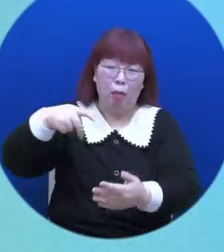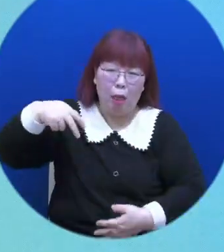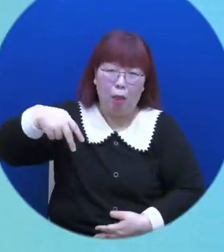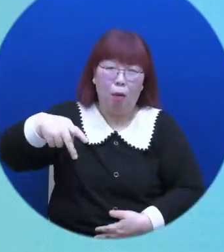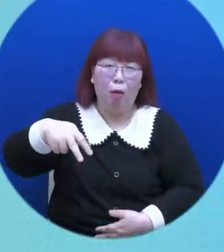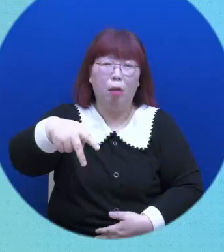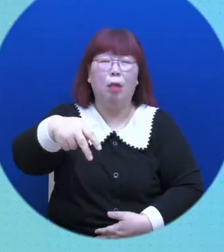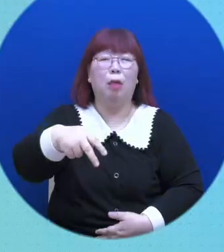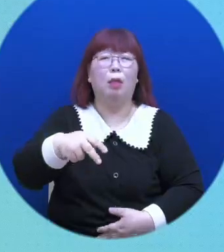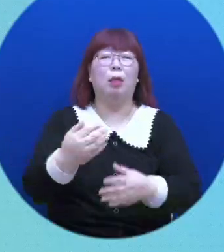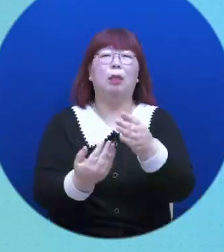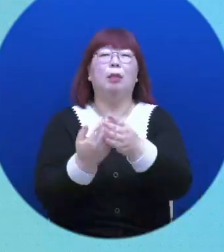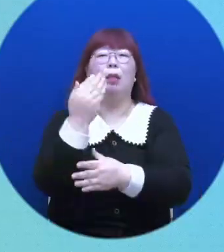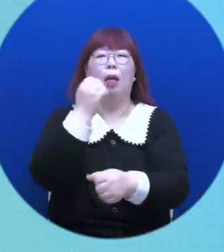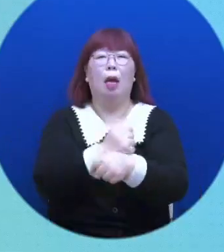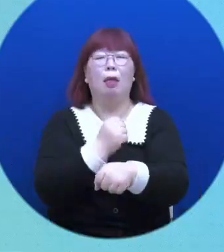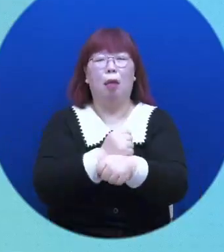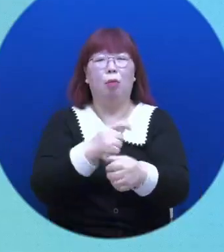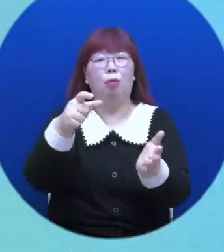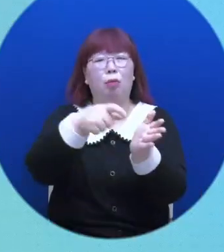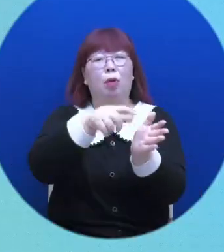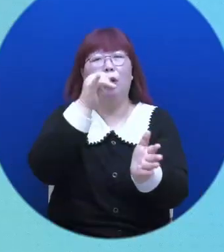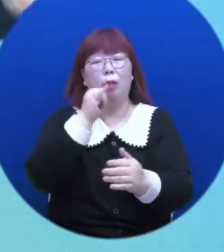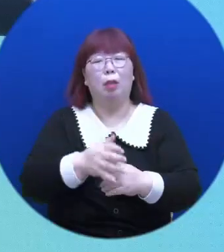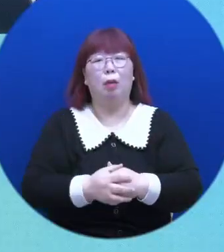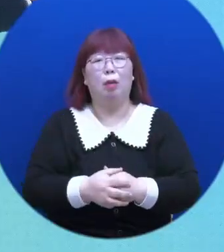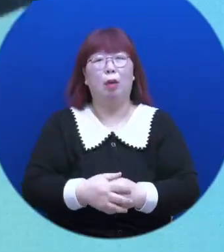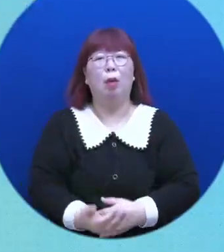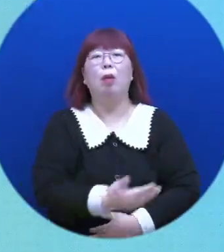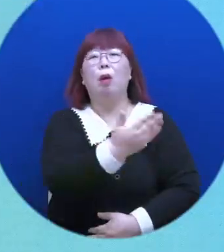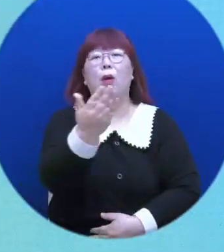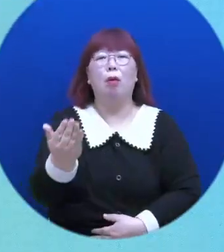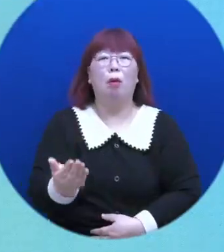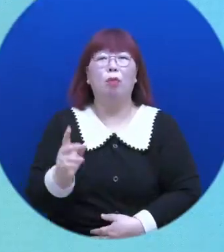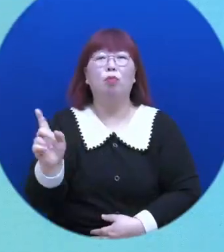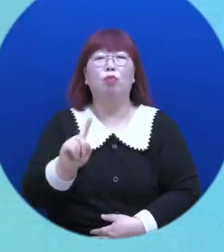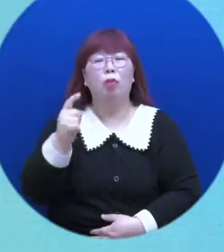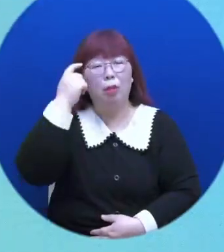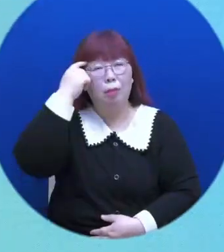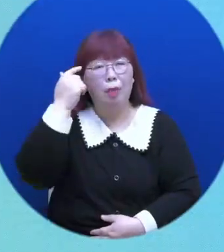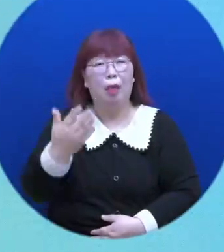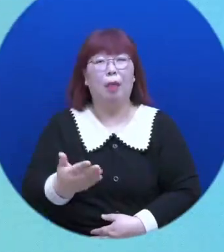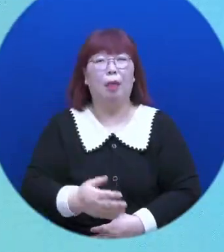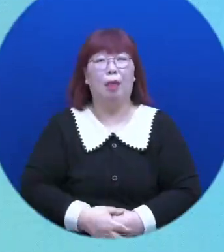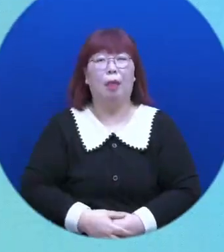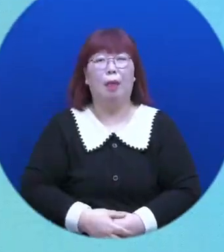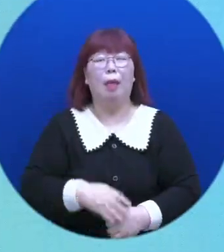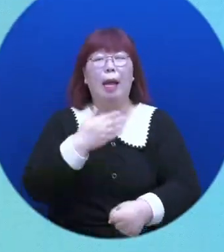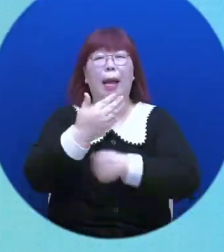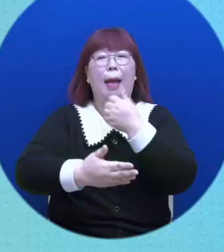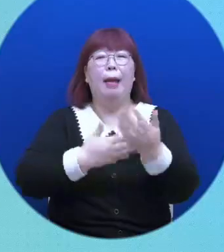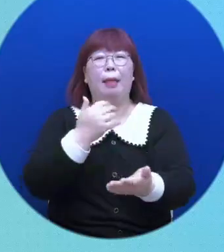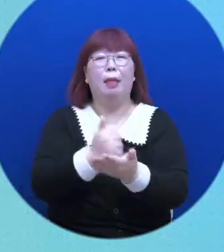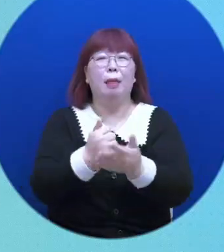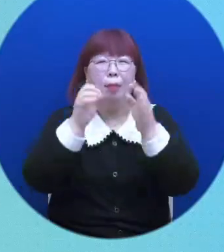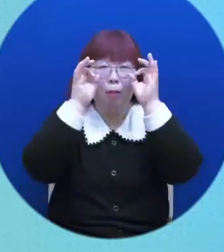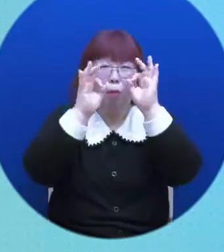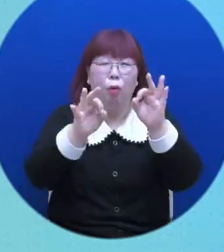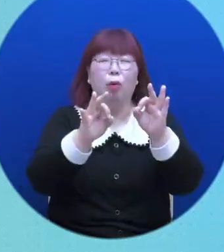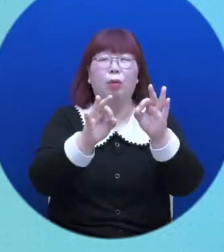나타났다 이렇게 말씀을 하고 있어요. 여러분 무엇입니까? 하나님께서 보려고 하는 건